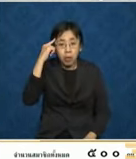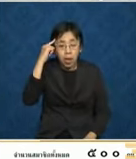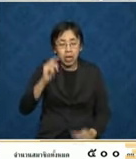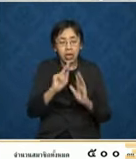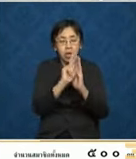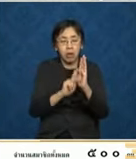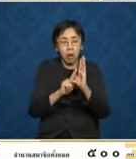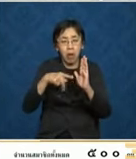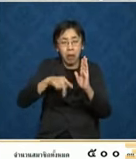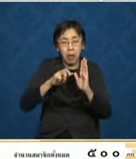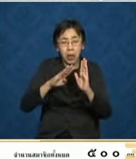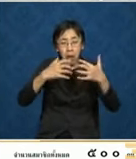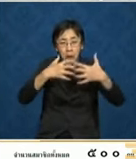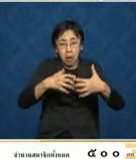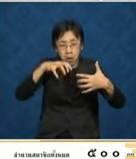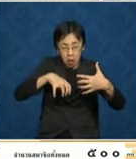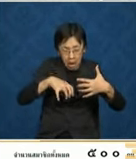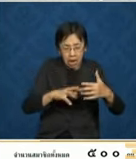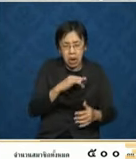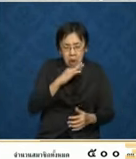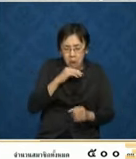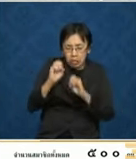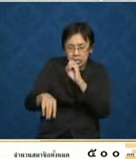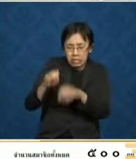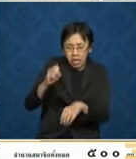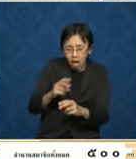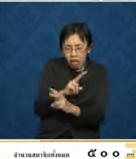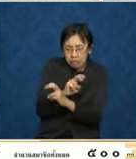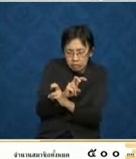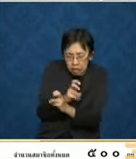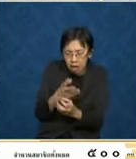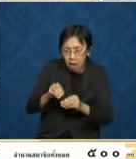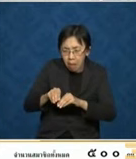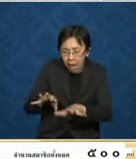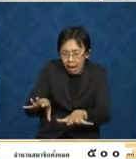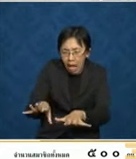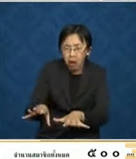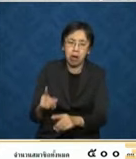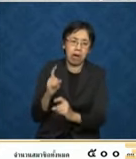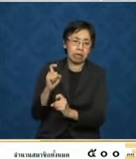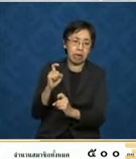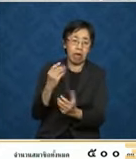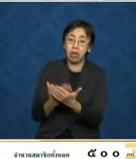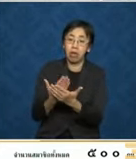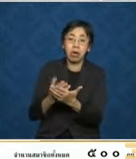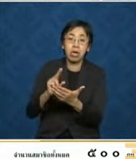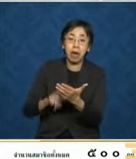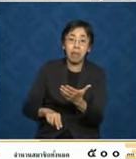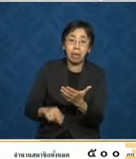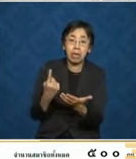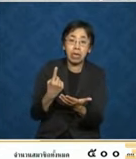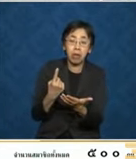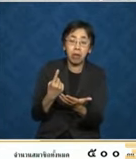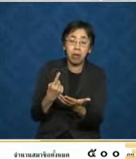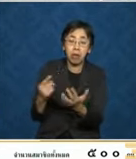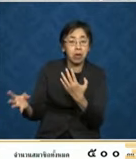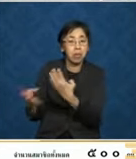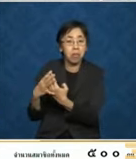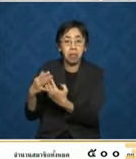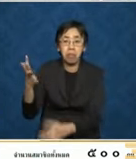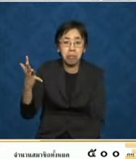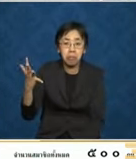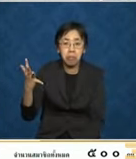ากากของเสียไปทิ้งเนี่ยนะครับที่เป็นอันตรายต่อชุมชนแล้วก็สิ่งแวดล้อมแล้วก็พี่น้องประชาชนเนี่ยโทษปรับครับไม่มีโทษอาญาตอน